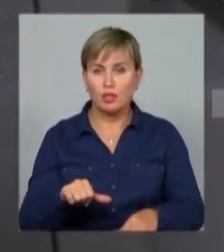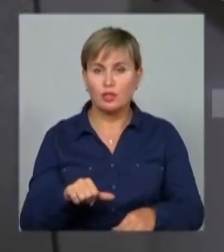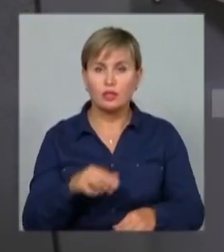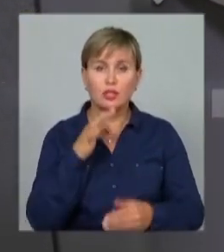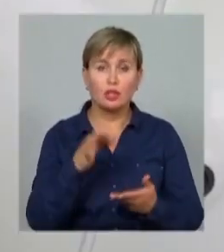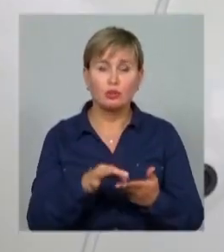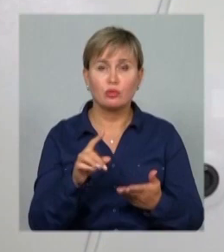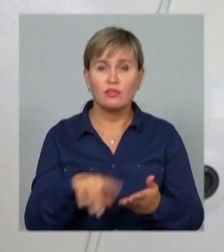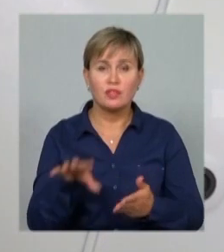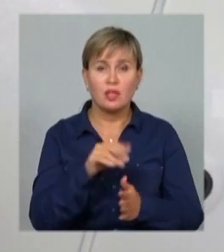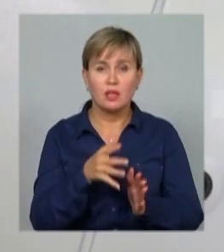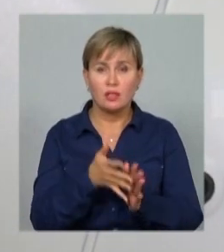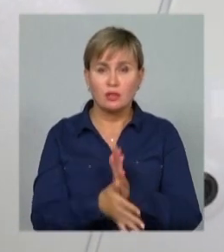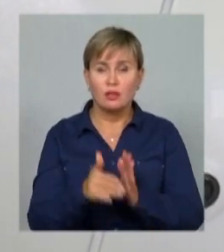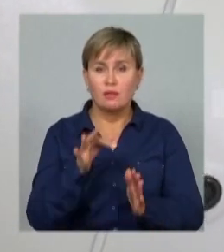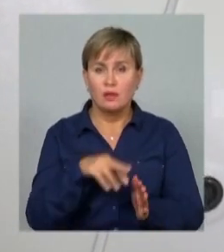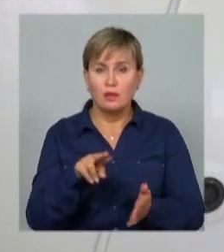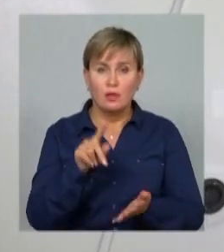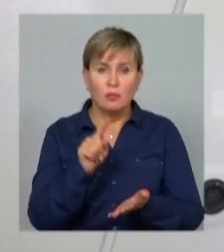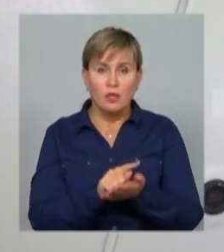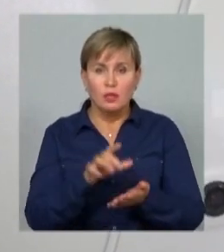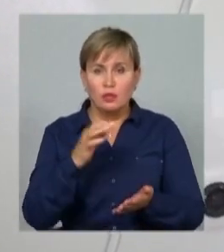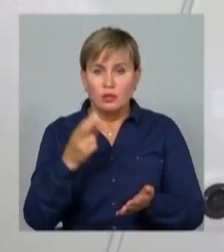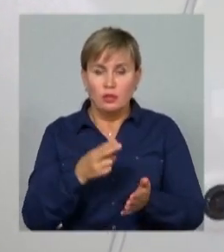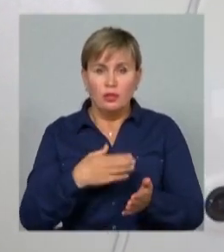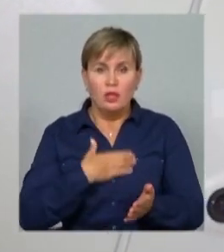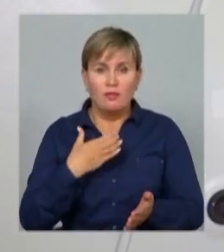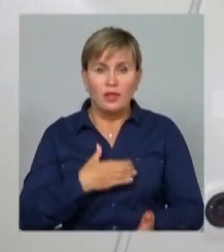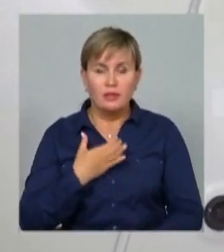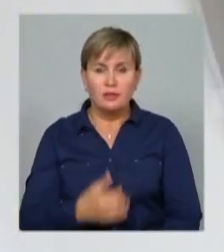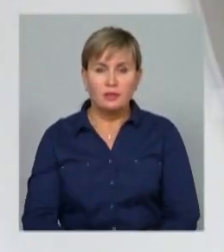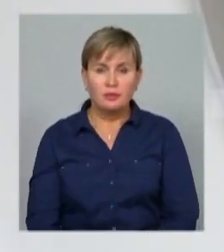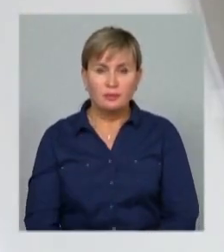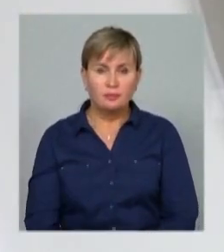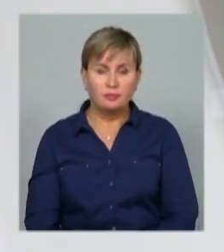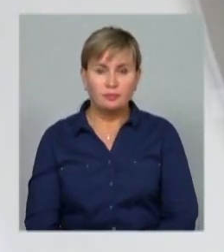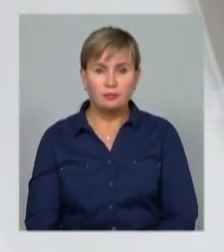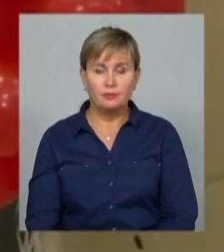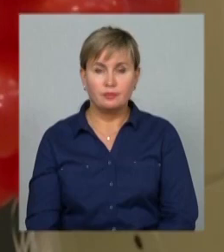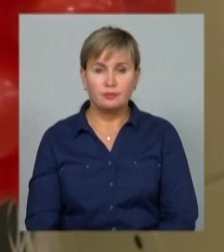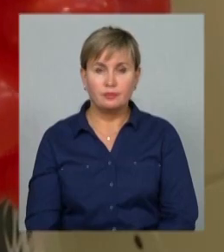Отметим, что все расходы покрывает фонд обязательного социального страхования.